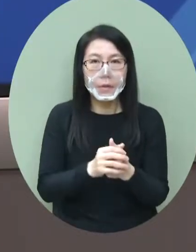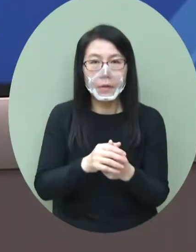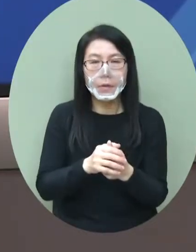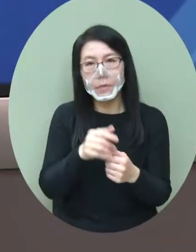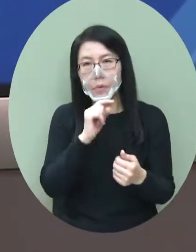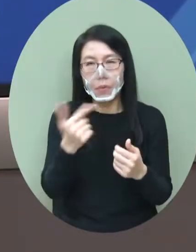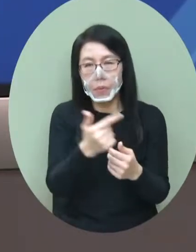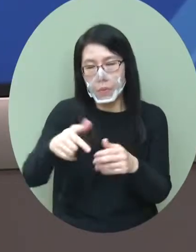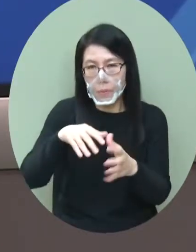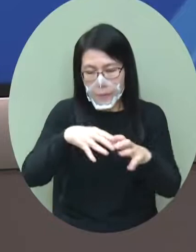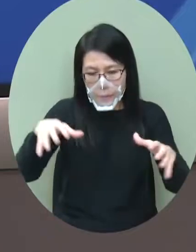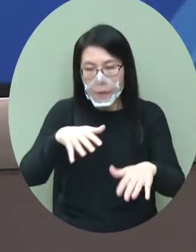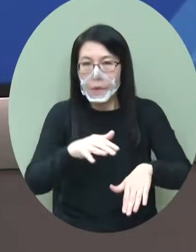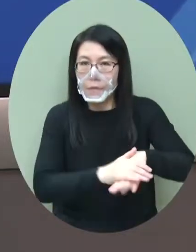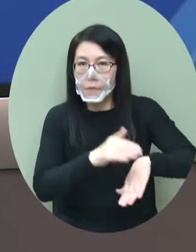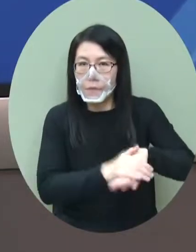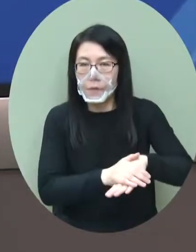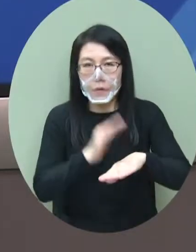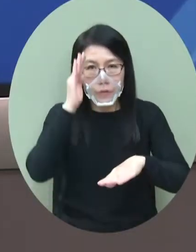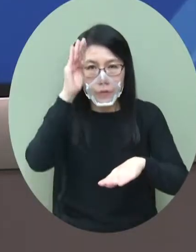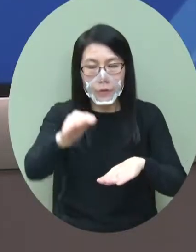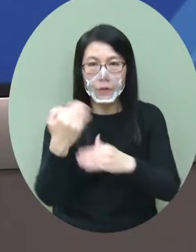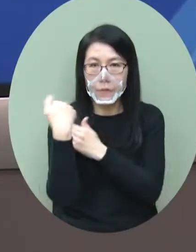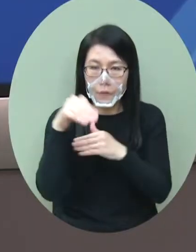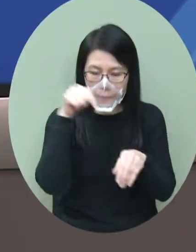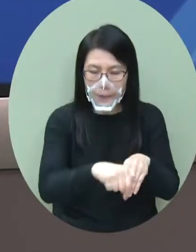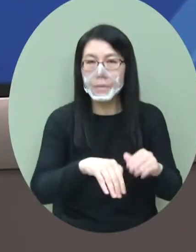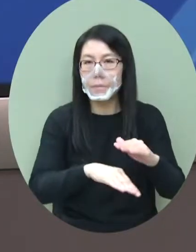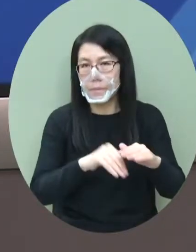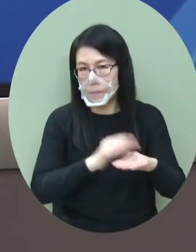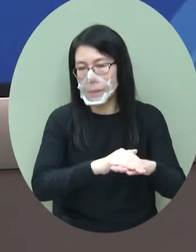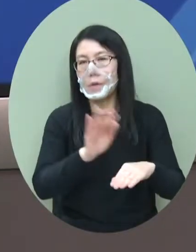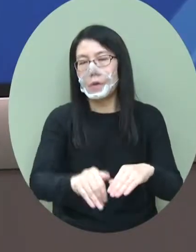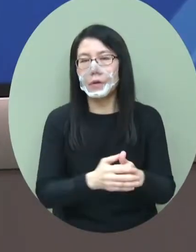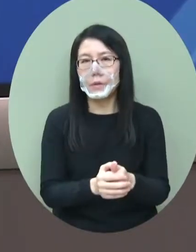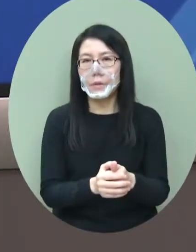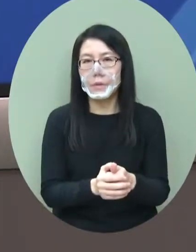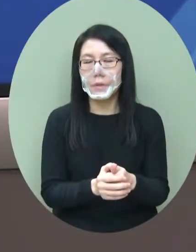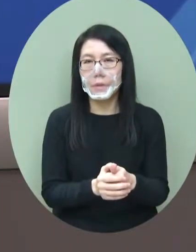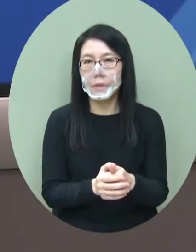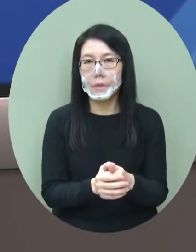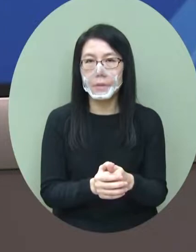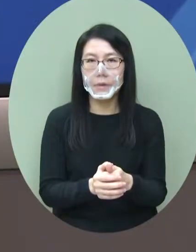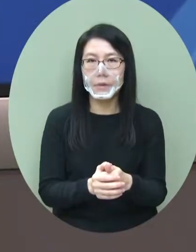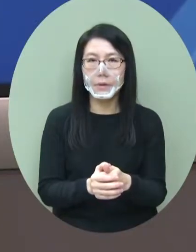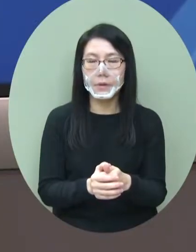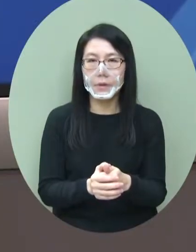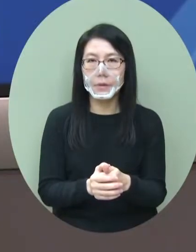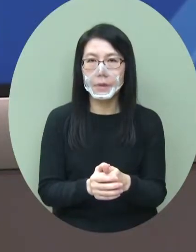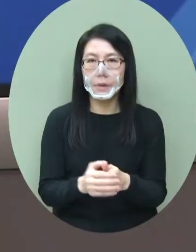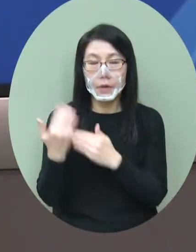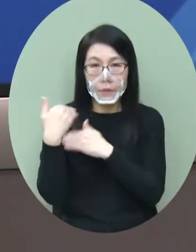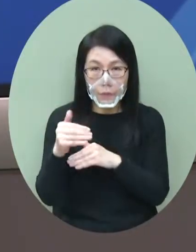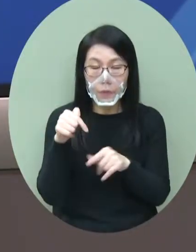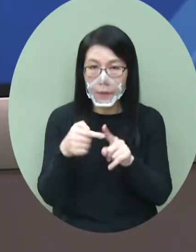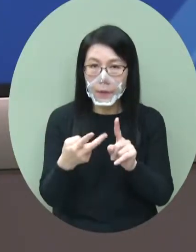万平方尺的那个地方呢可以做仓库，方便日后的物流供应。